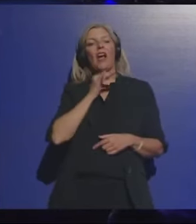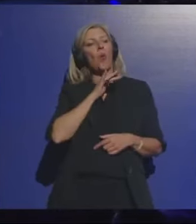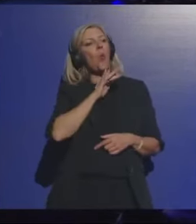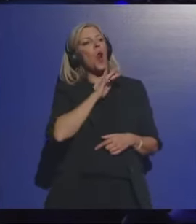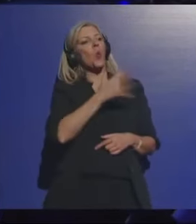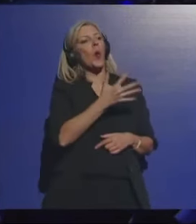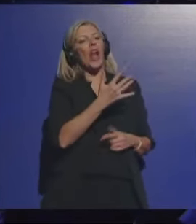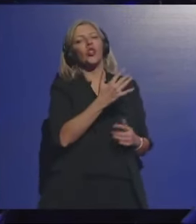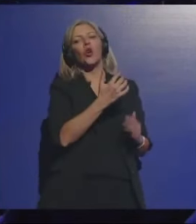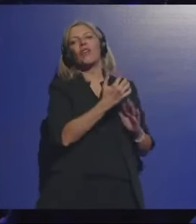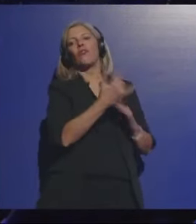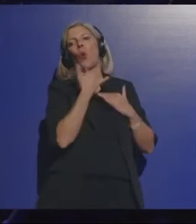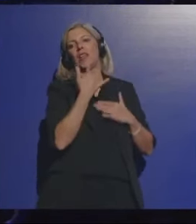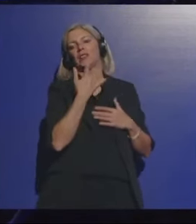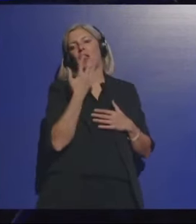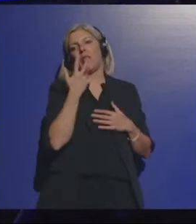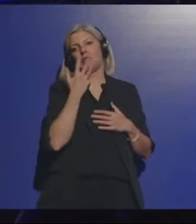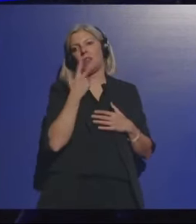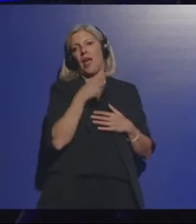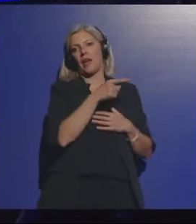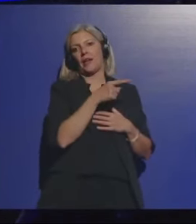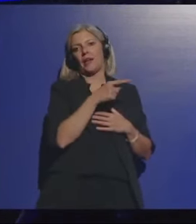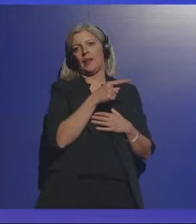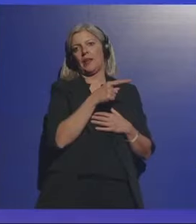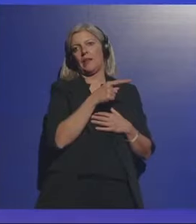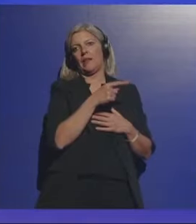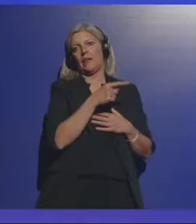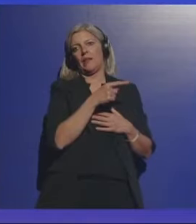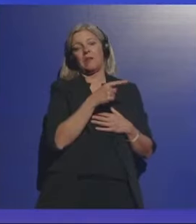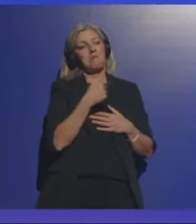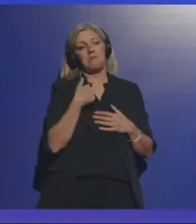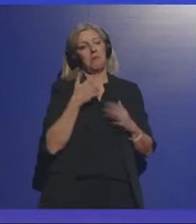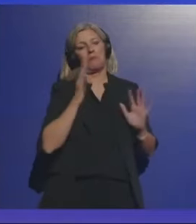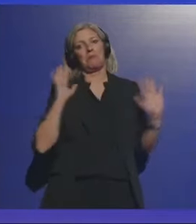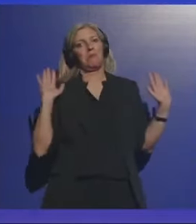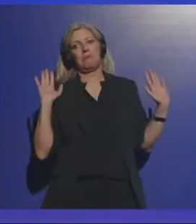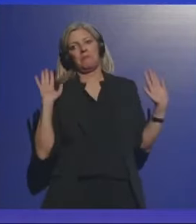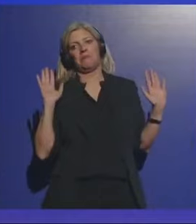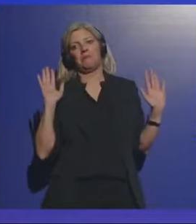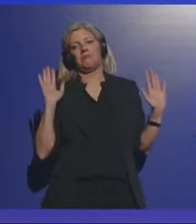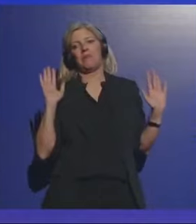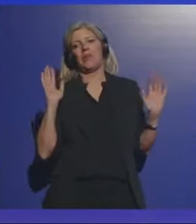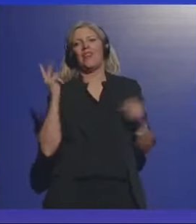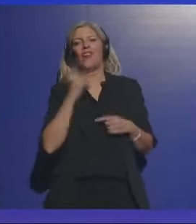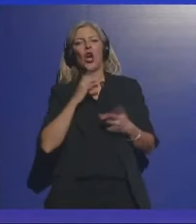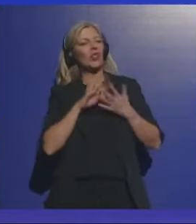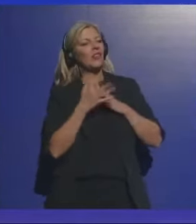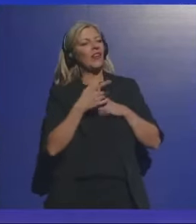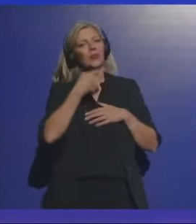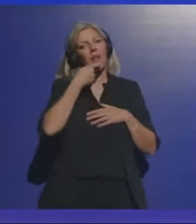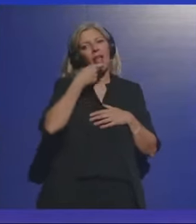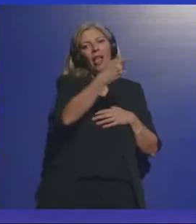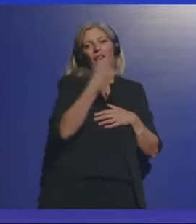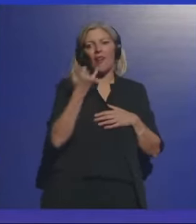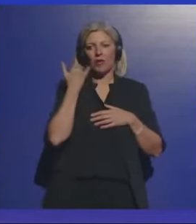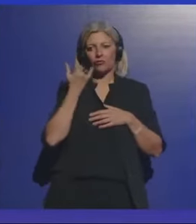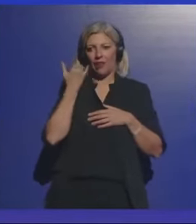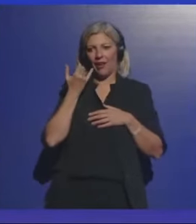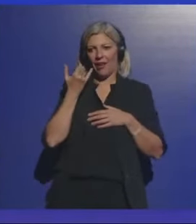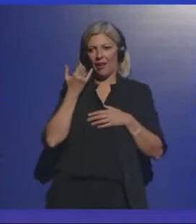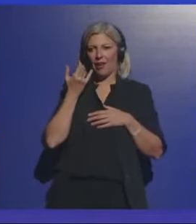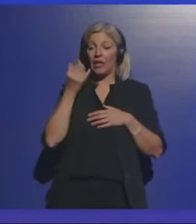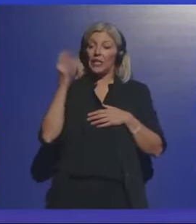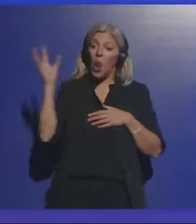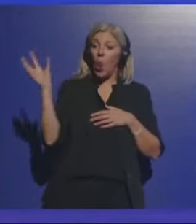che vorrebbero applicare a noi diventiamo come dire prede di interessi altrui e nelle